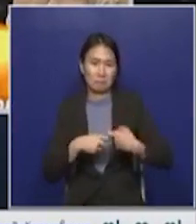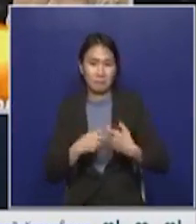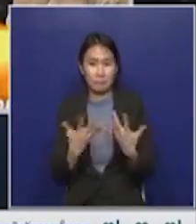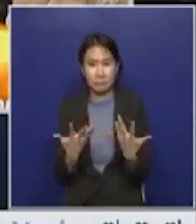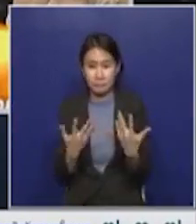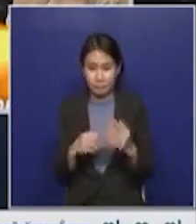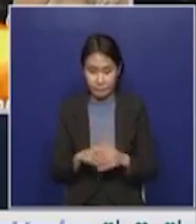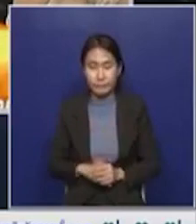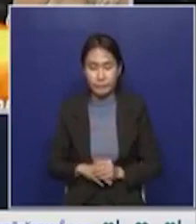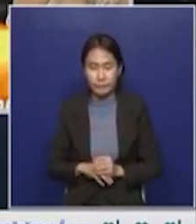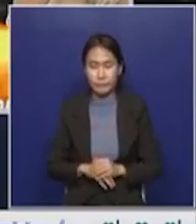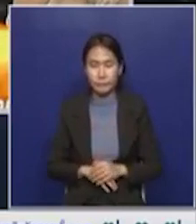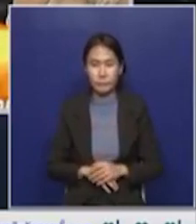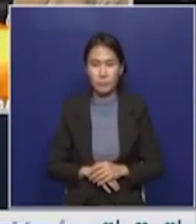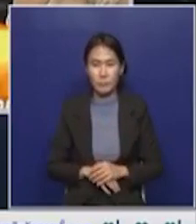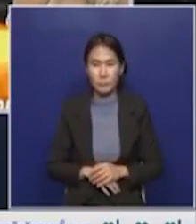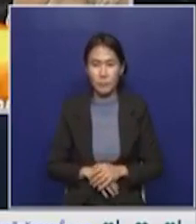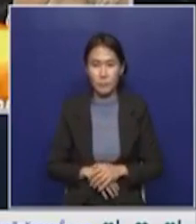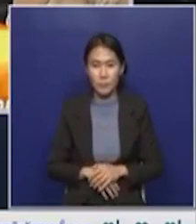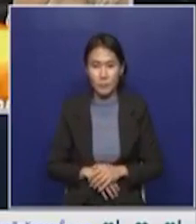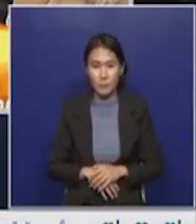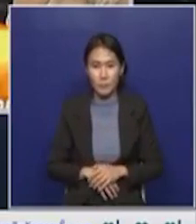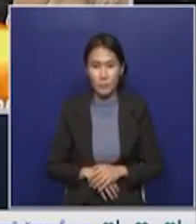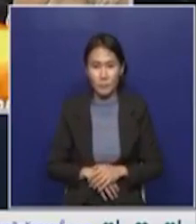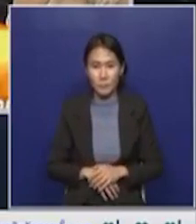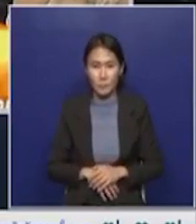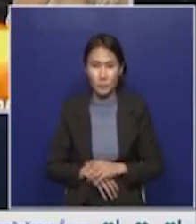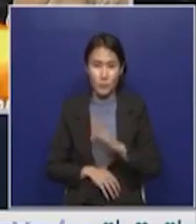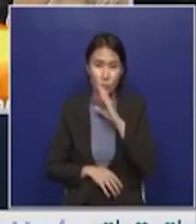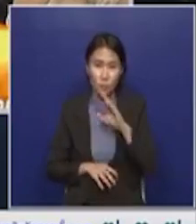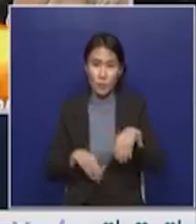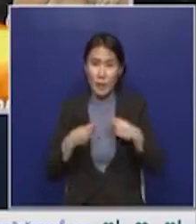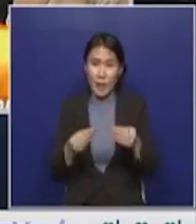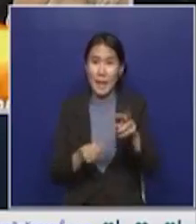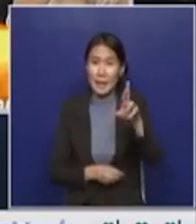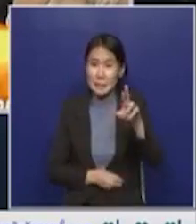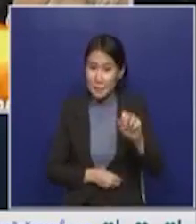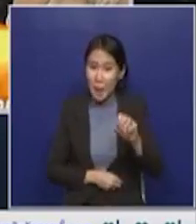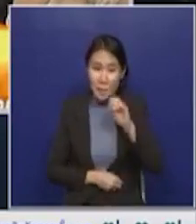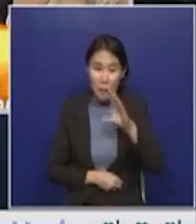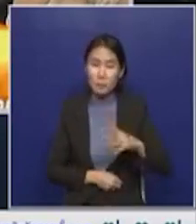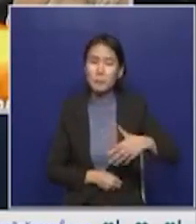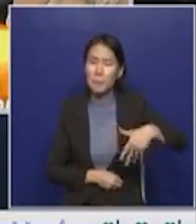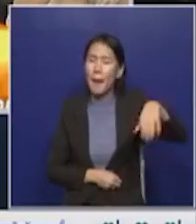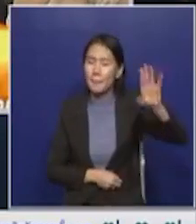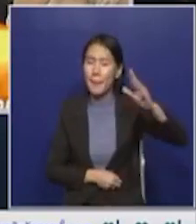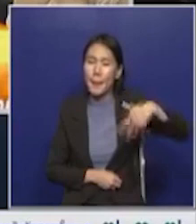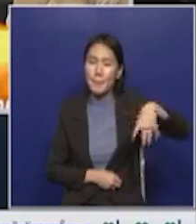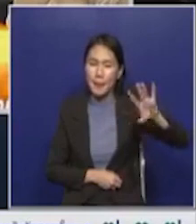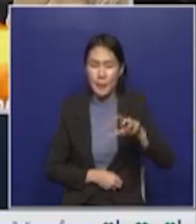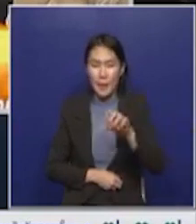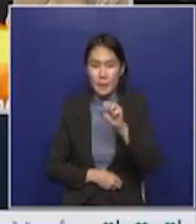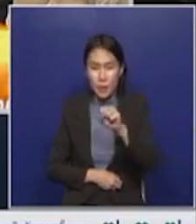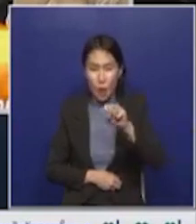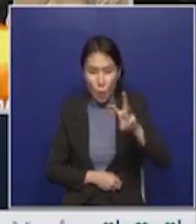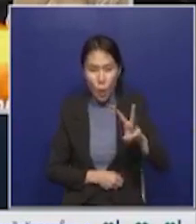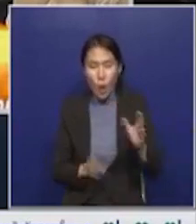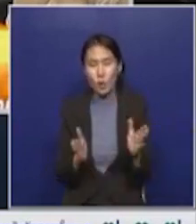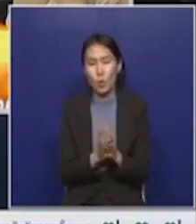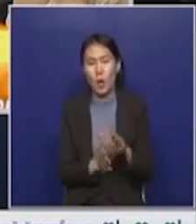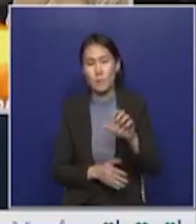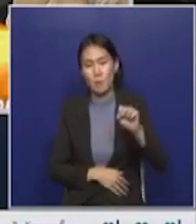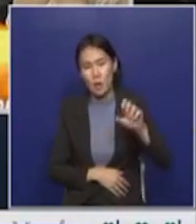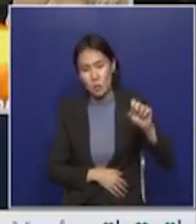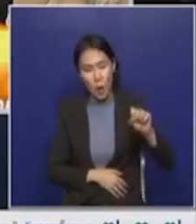แล้วที่สำคัญครับกันการผ่านนะครับก็ให้รัฐสภาผ่านอีกก็ให้สวบวกสองให้ได้